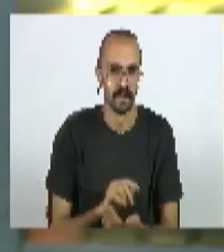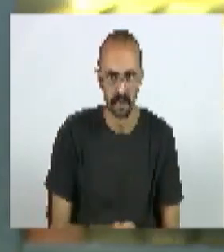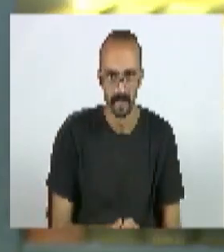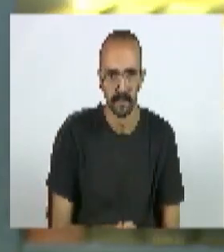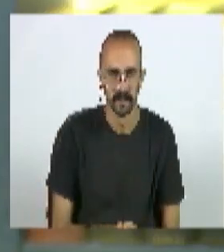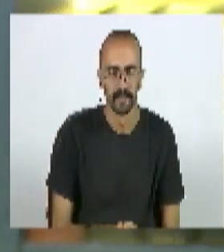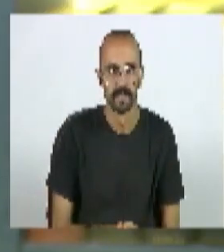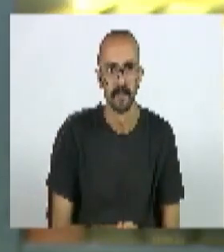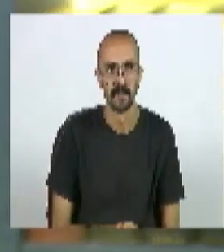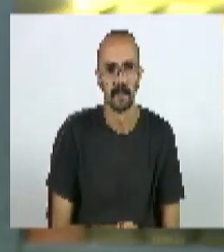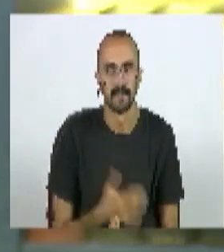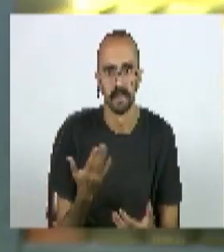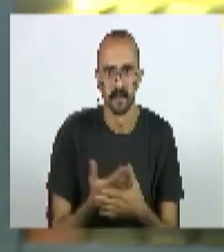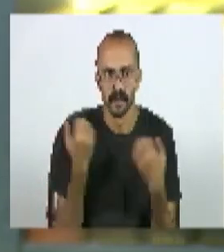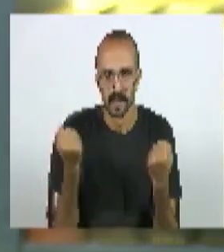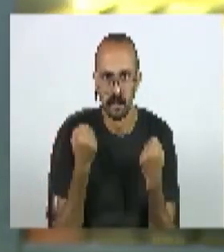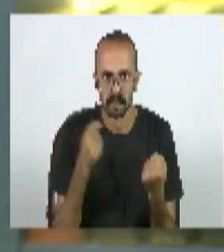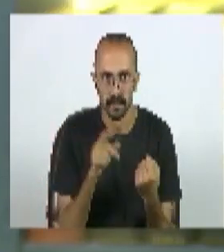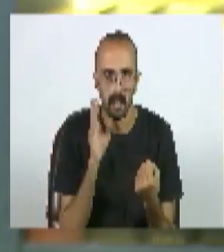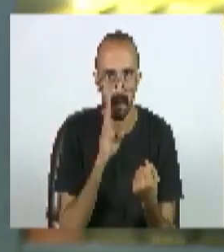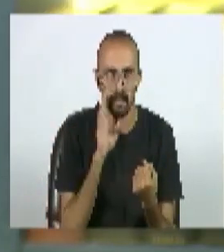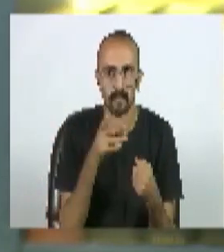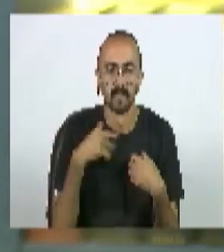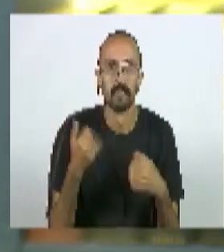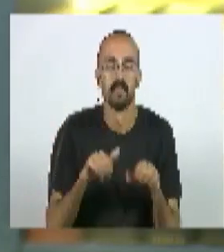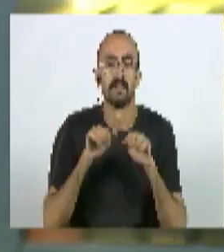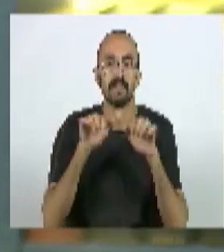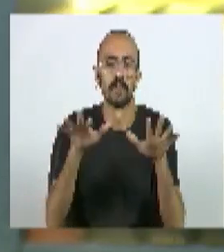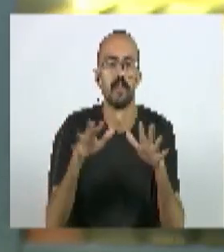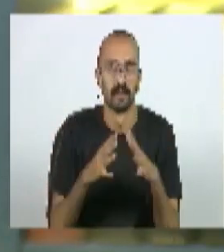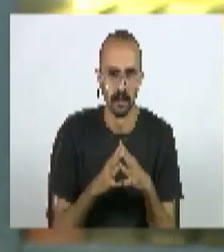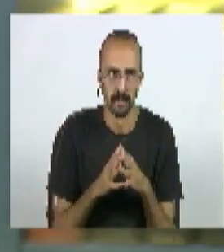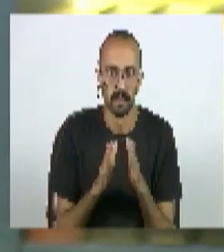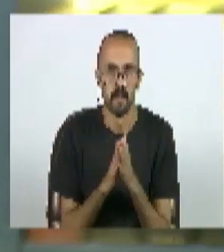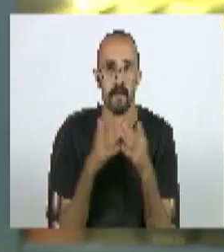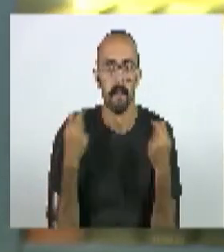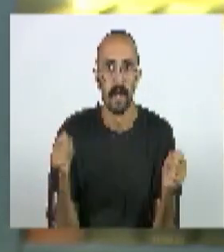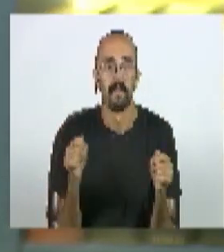في إجراء هذه الدراسة ثم نشرها في مجلة الديمقراطية.